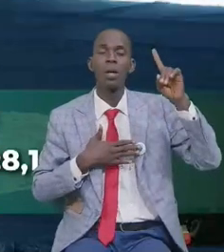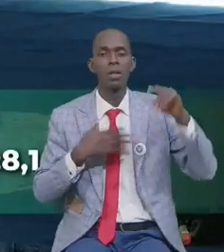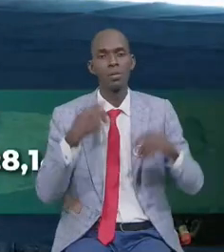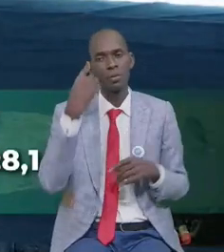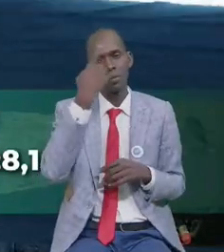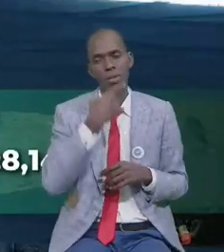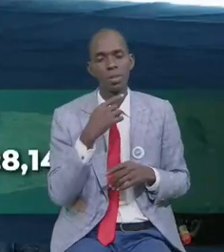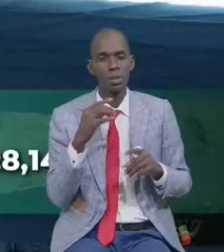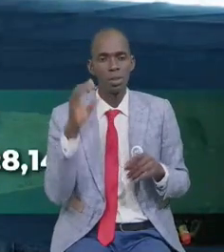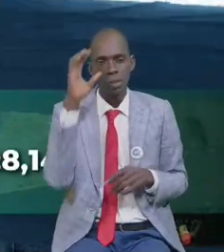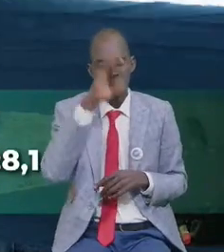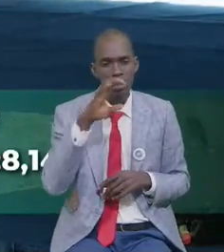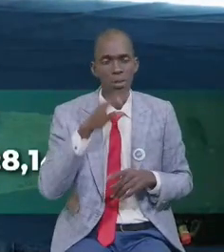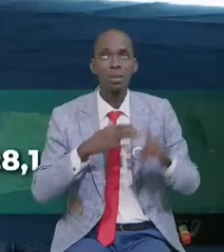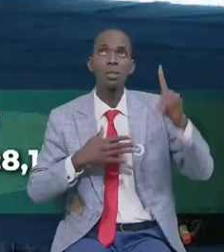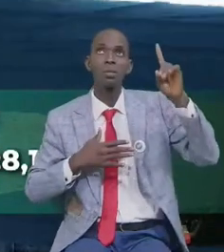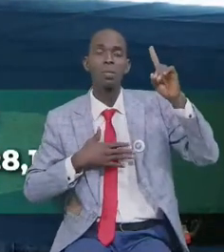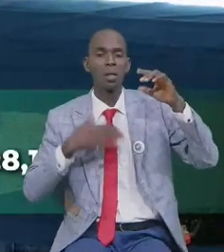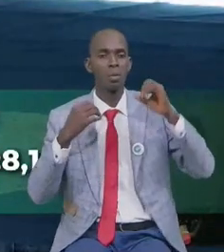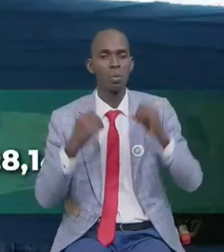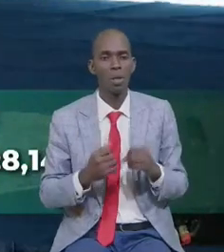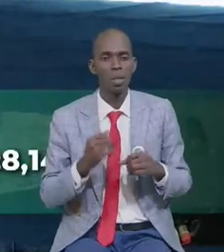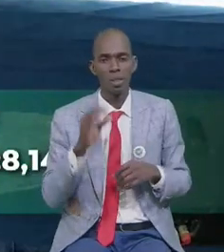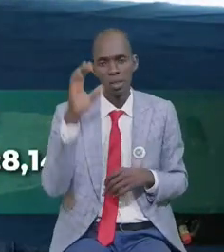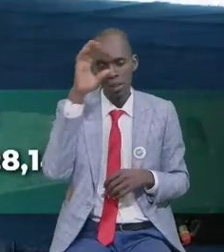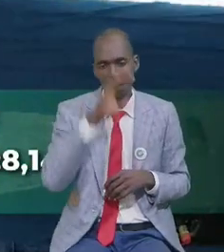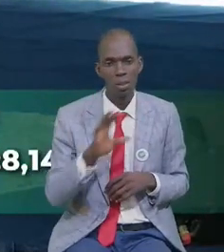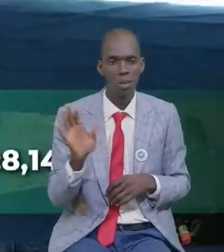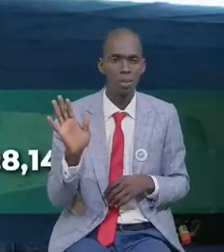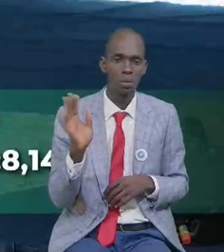Cherchez ma puissance. Cherchez mon plan.